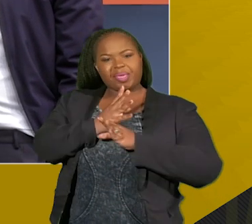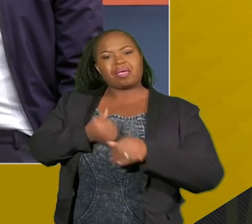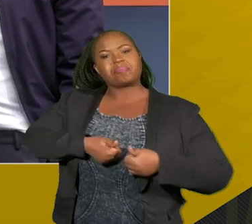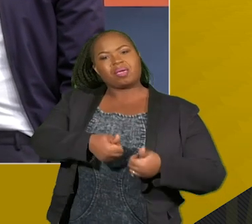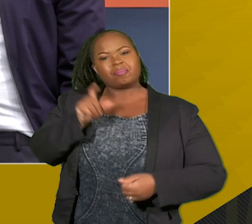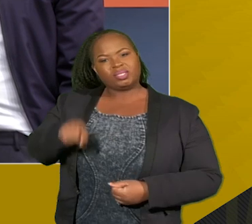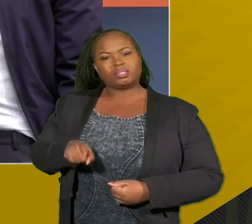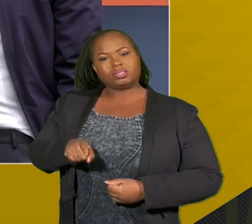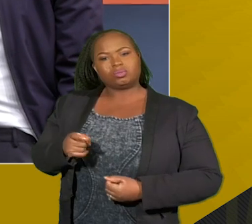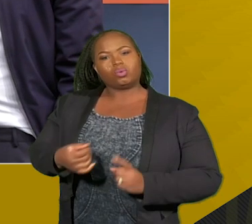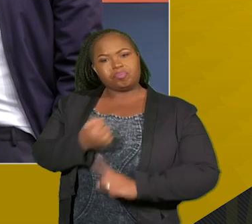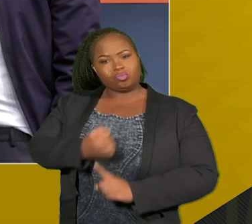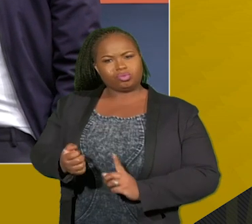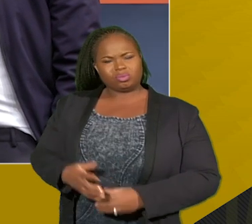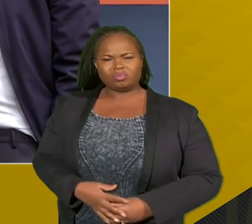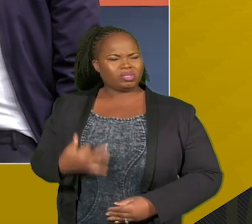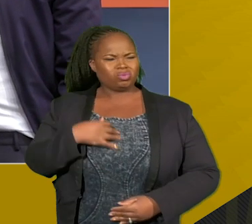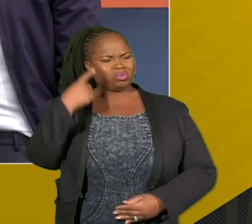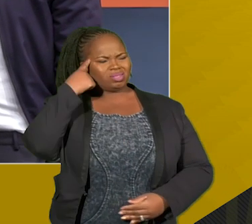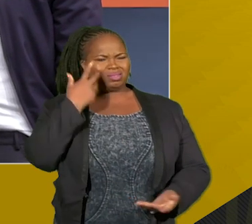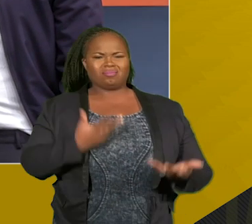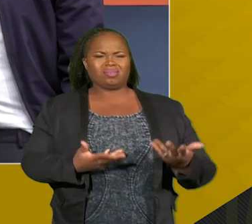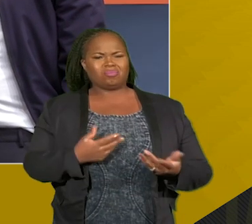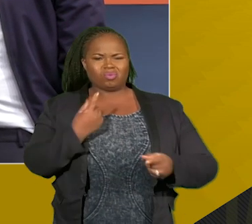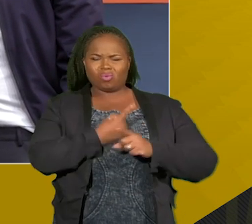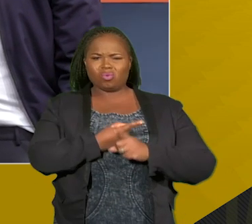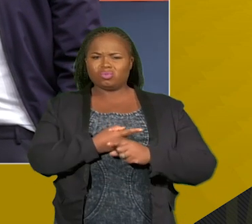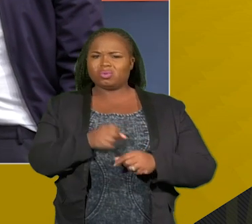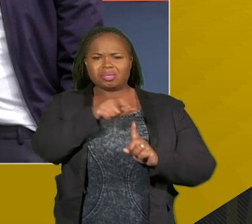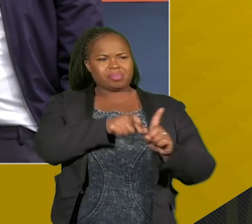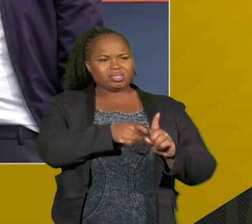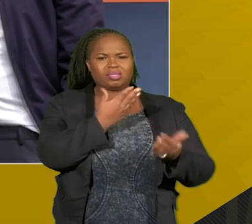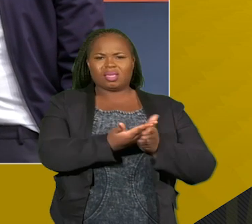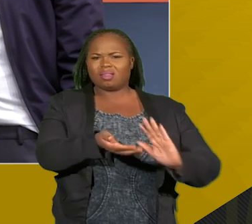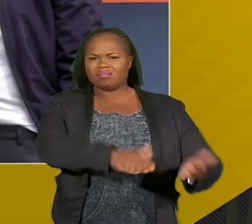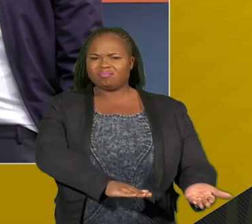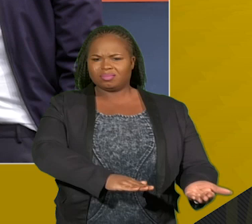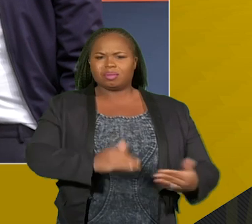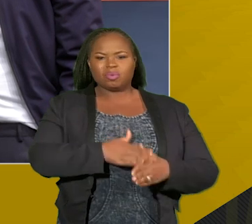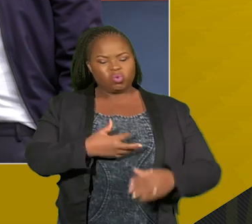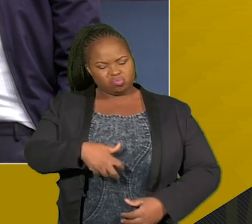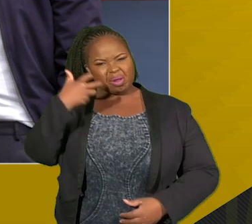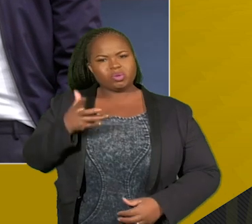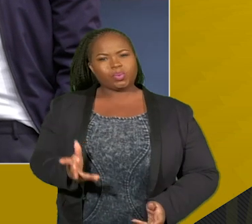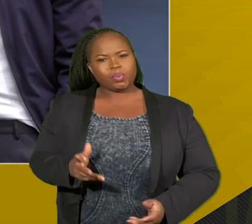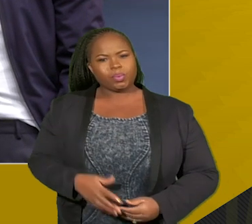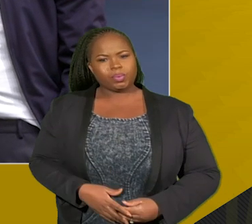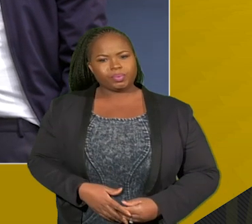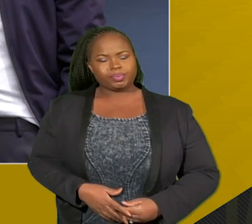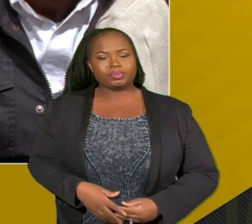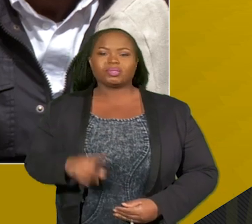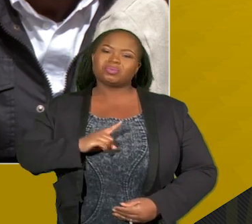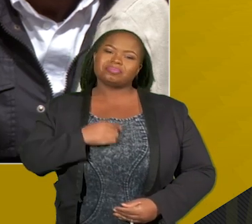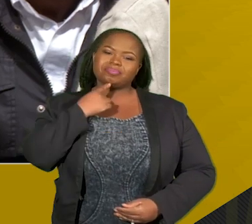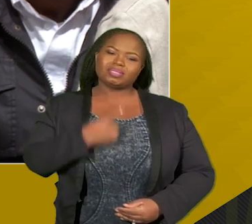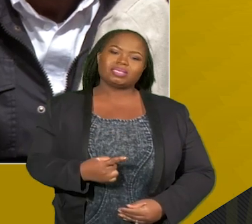kubantu besifazane. Injalo lento. But awucabanga yini ukuthi egcineni nakho ungagcina usubulala umuntu ney'ngane khona lapho ngenxa yokuthukuthela kwakho? No, yike ngisho